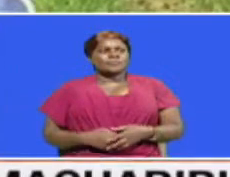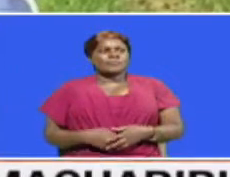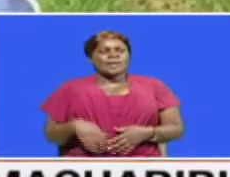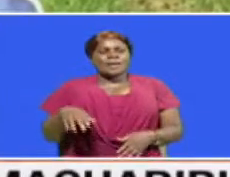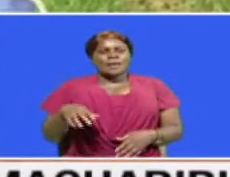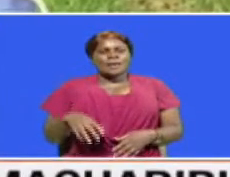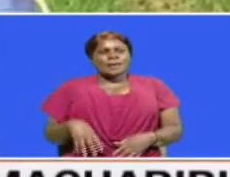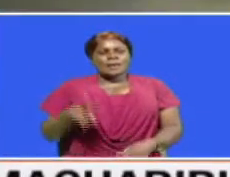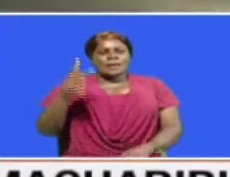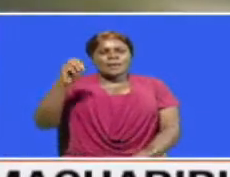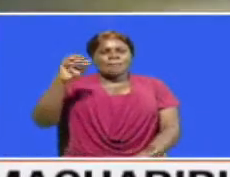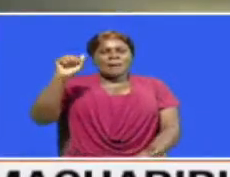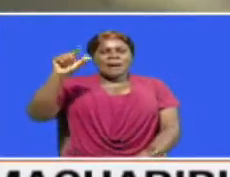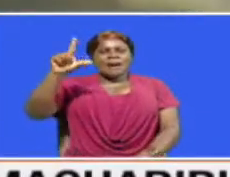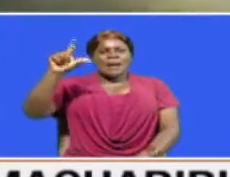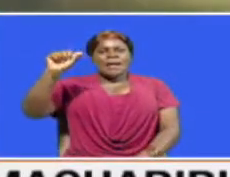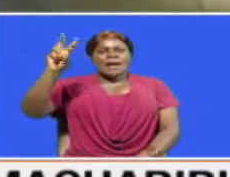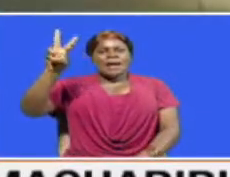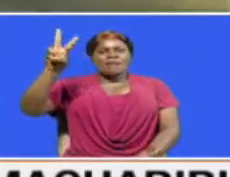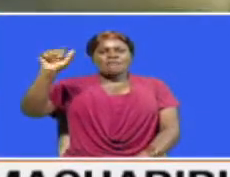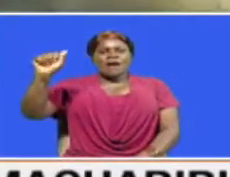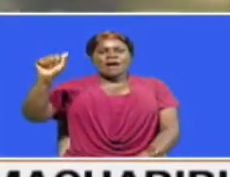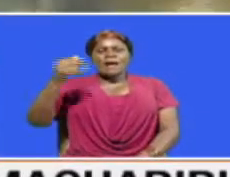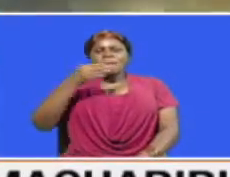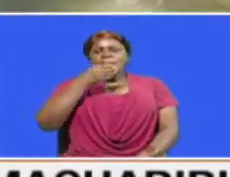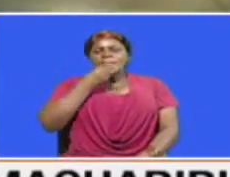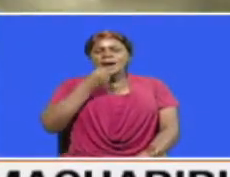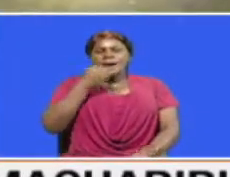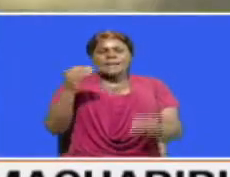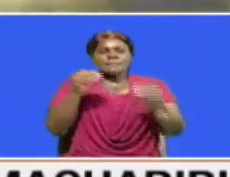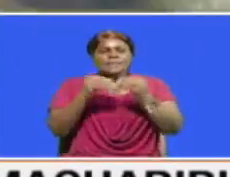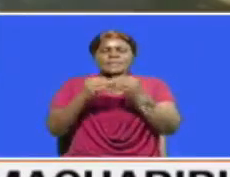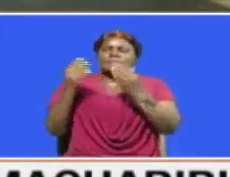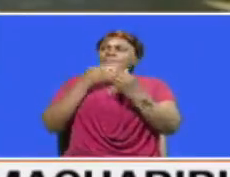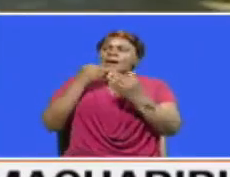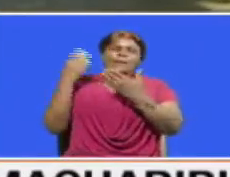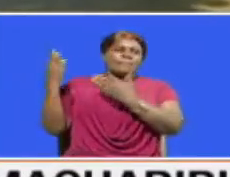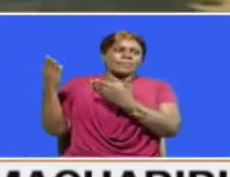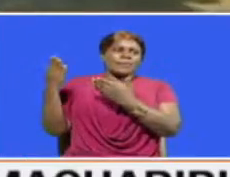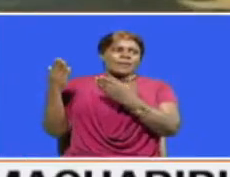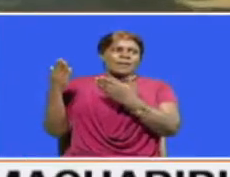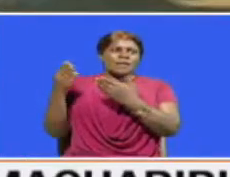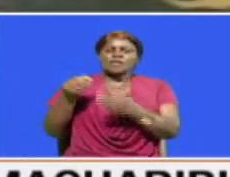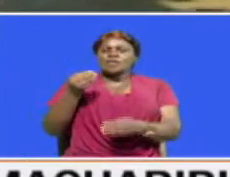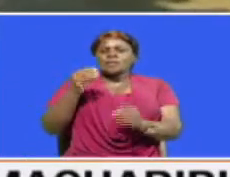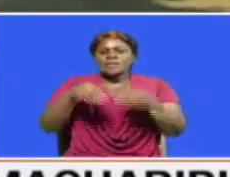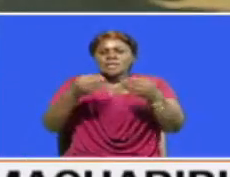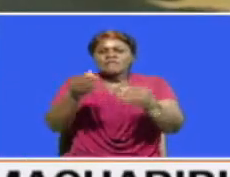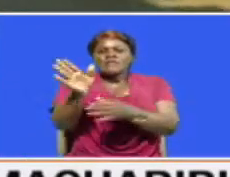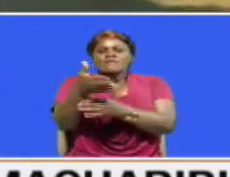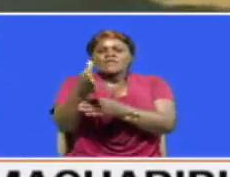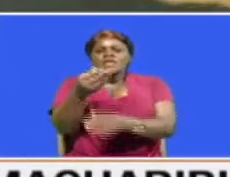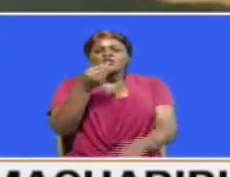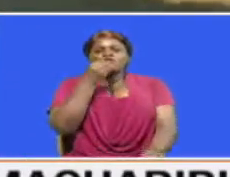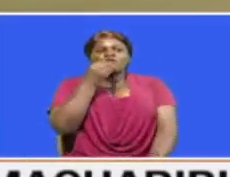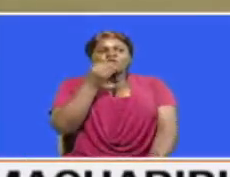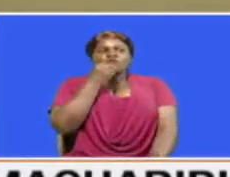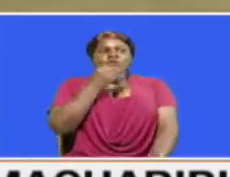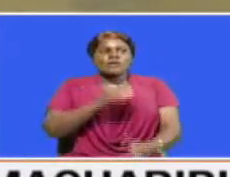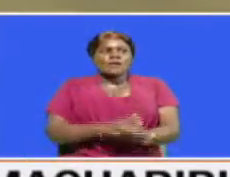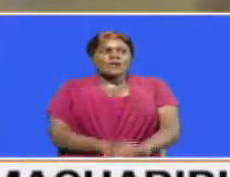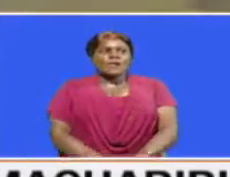Eneo la Malava, kaunti ya Kakamega, tunamkuta Laban Mwanzo akiwalisha samaki anaowafuga kwenye vidimbi 200.